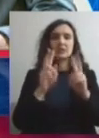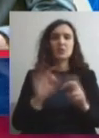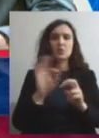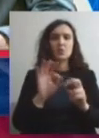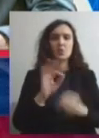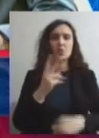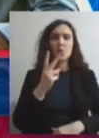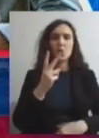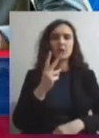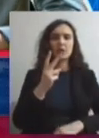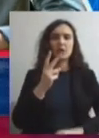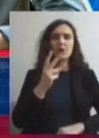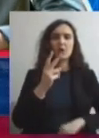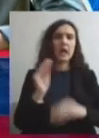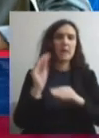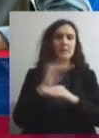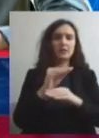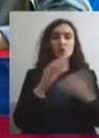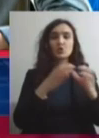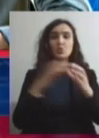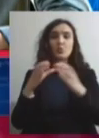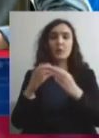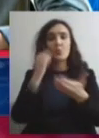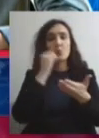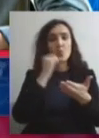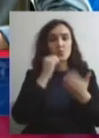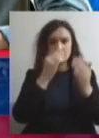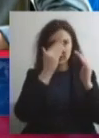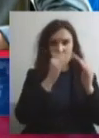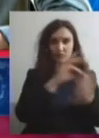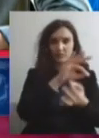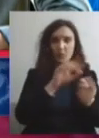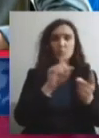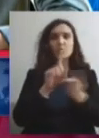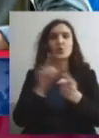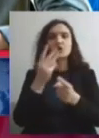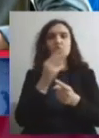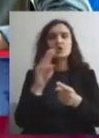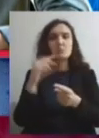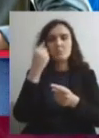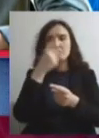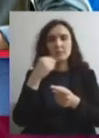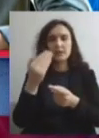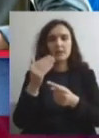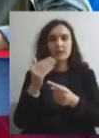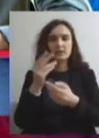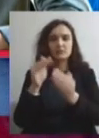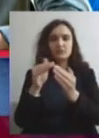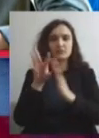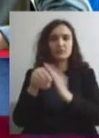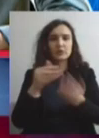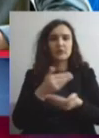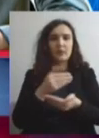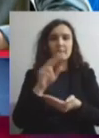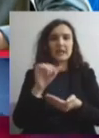მიზნობრივი ჯგუფი დაემატა, გულისხმობ, მოხუცთა თავშესაფრებს, ასევე შშმ პირთა პანსიონატებს. აი როდიდან დაიწყება, შეიძლება რომ